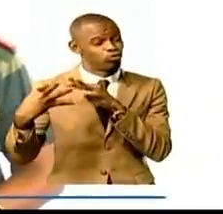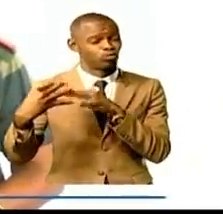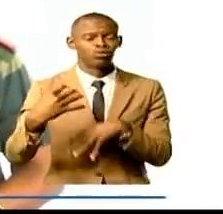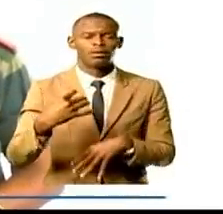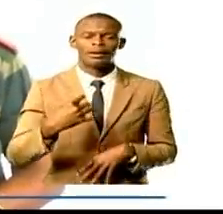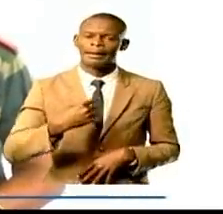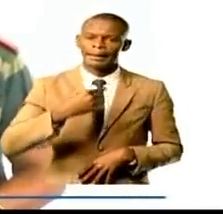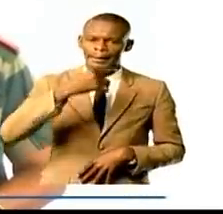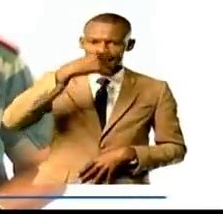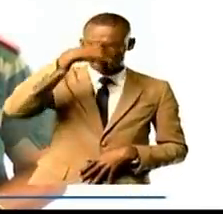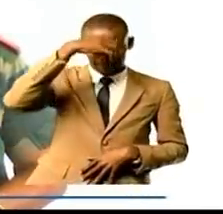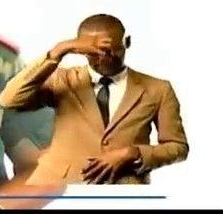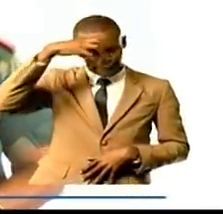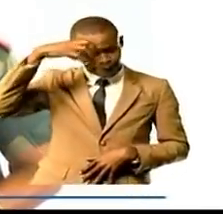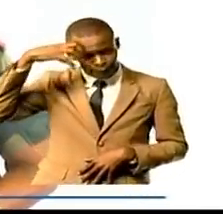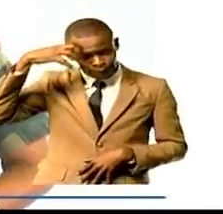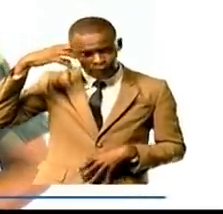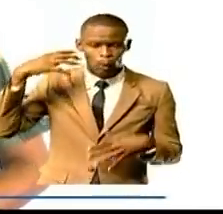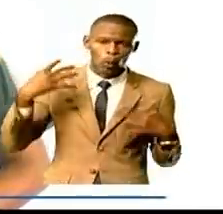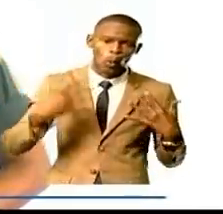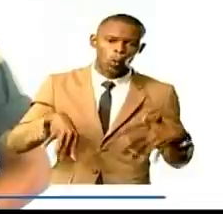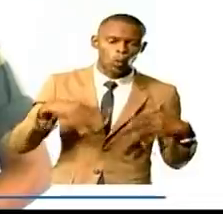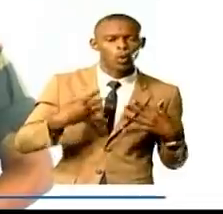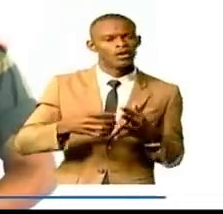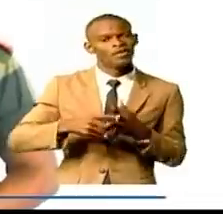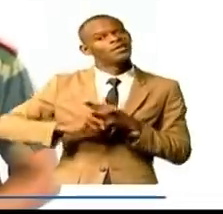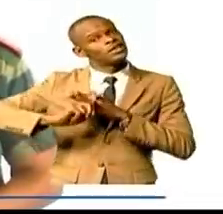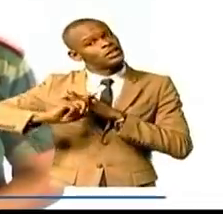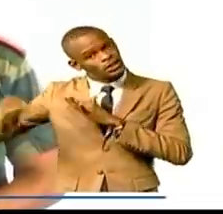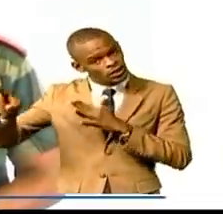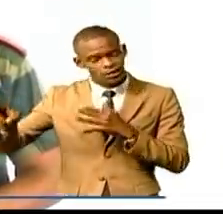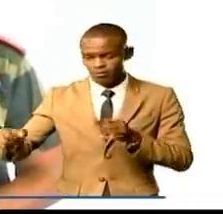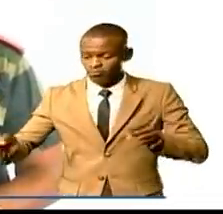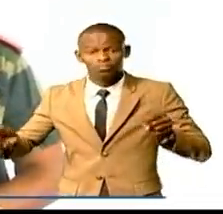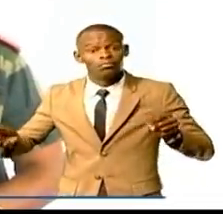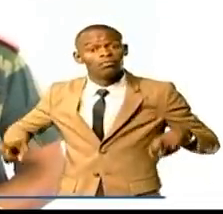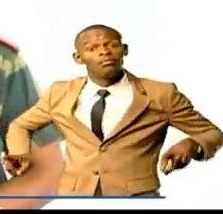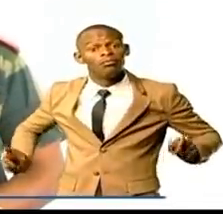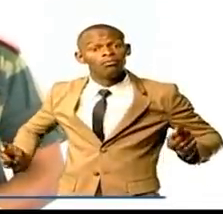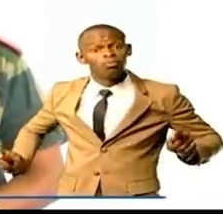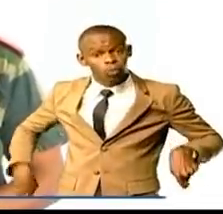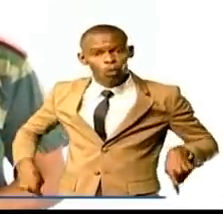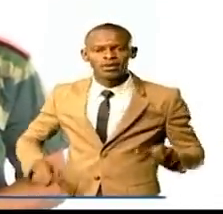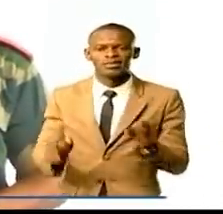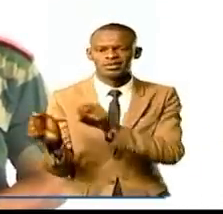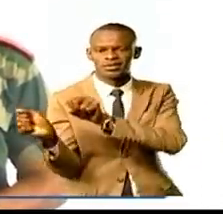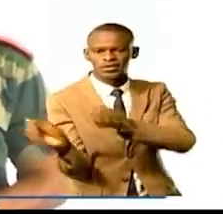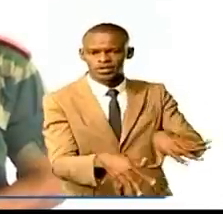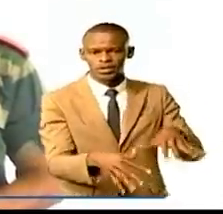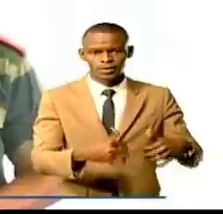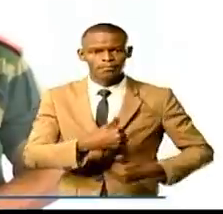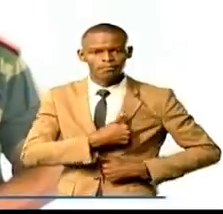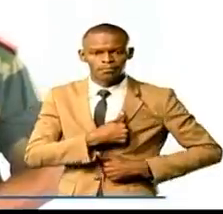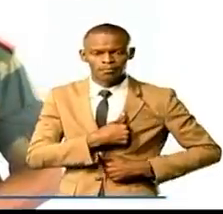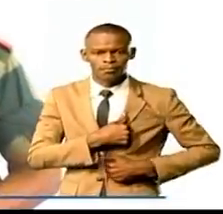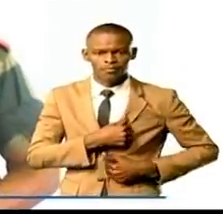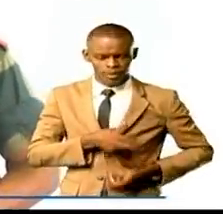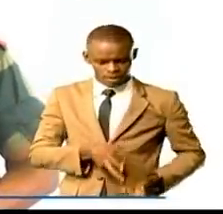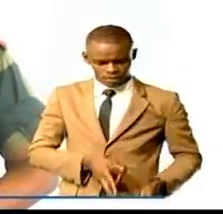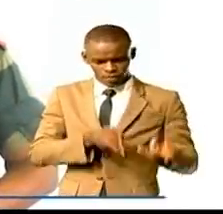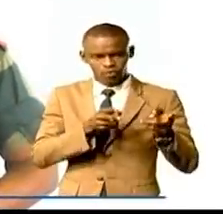FARDC. Il s'agit notamment d'un mortier 60 mm, d'une